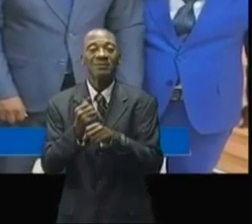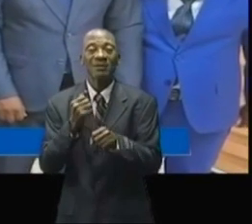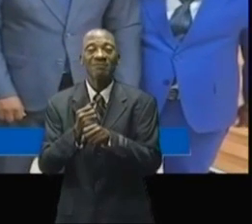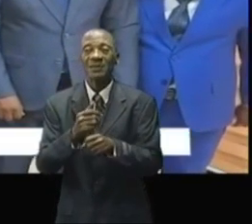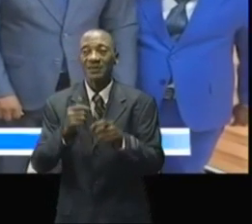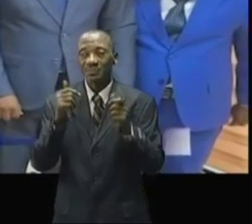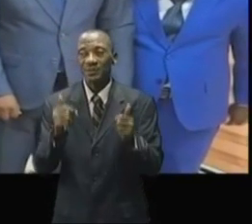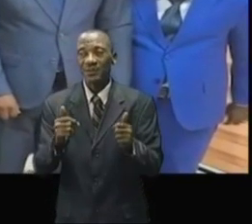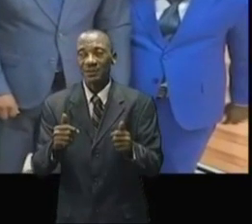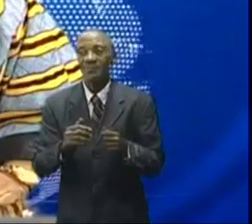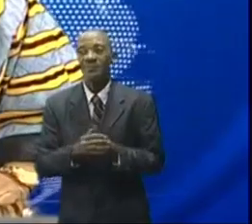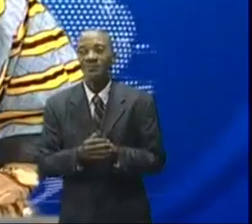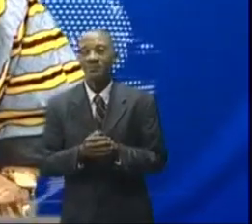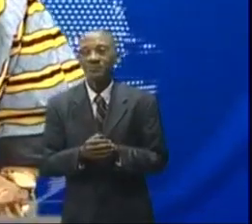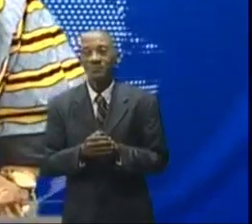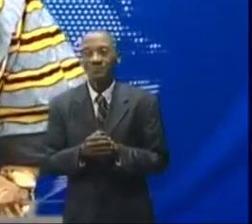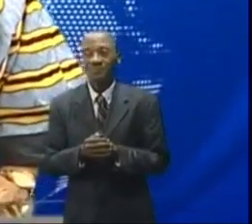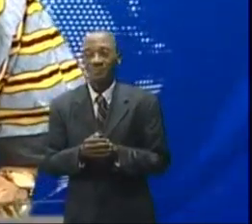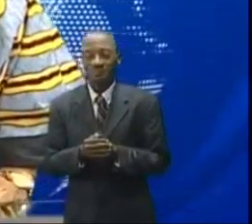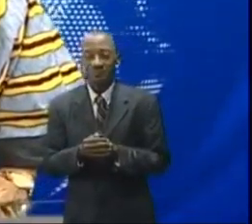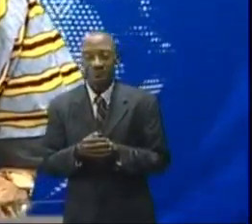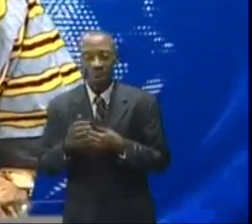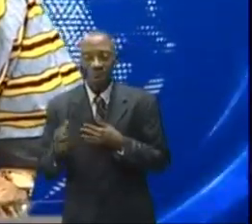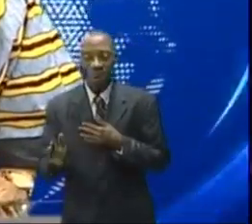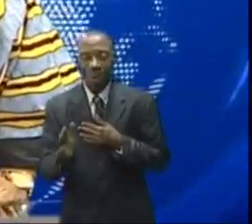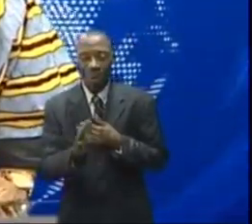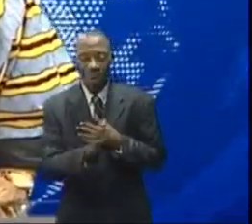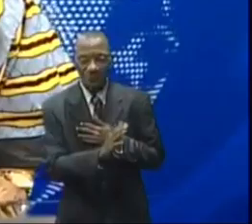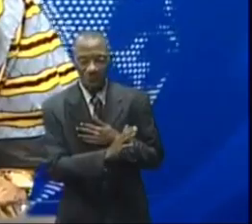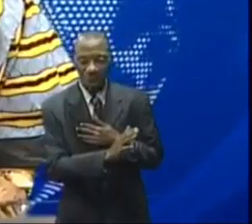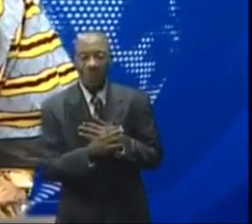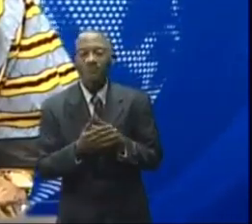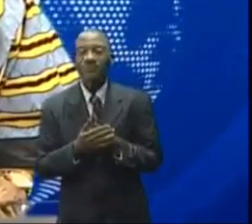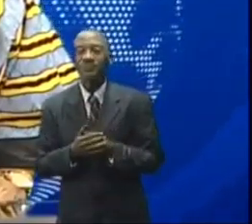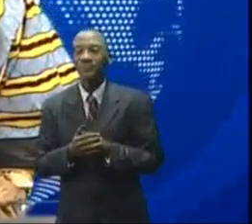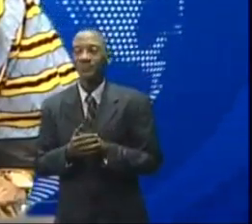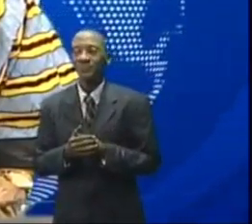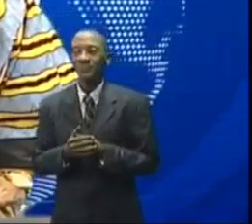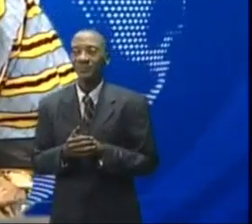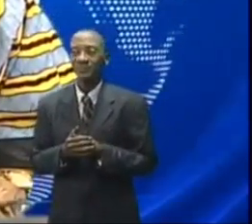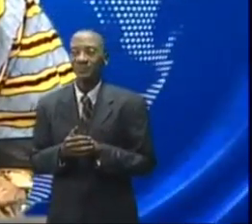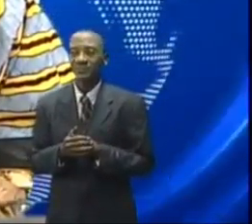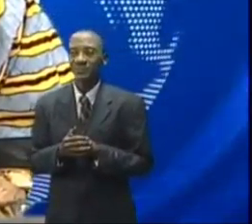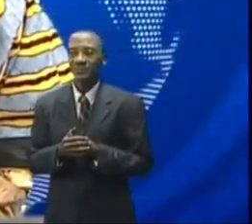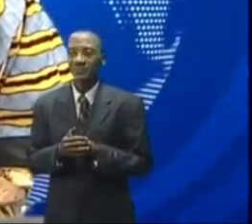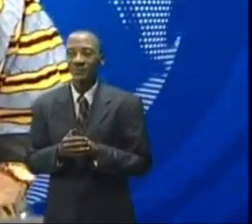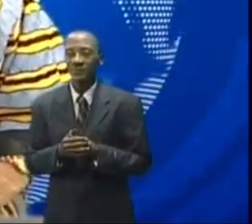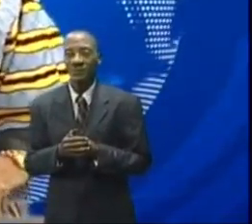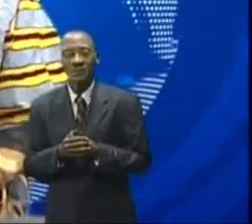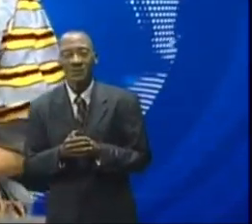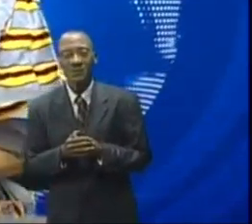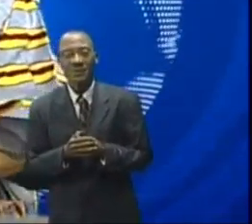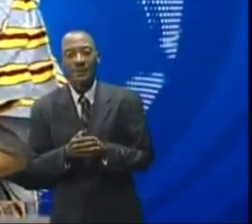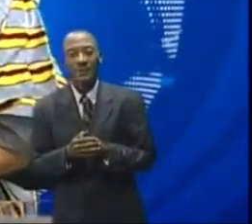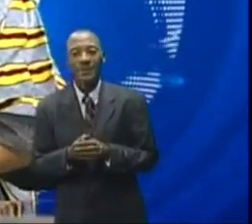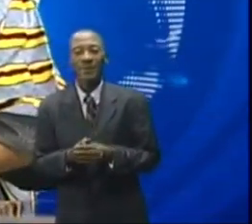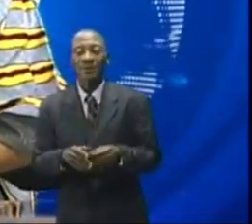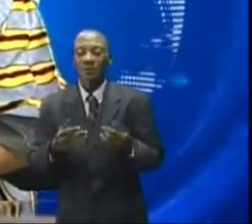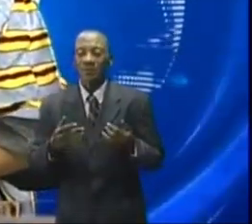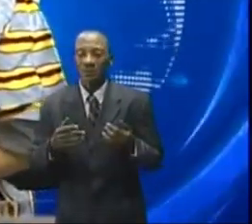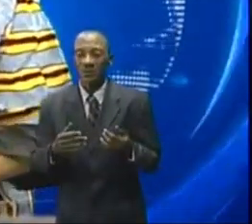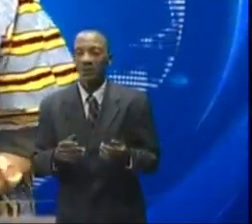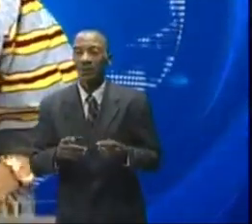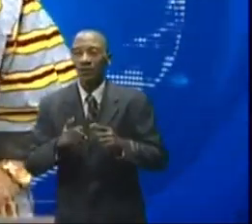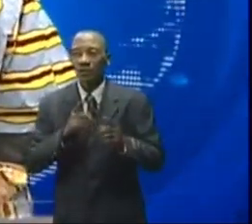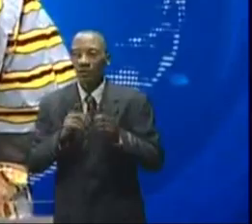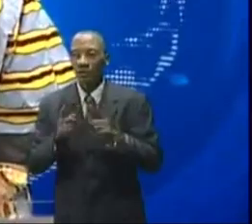sa nomination. C'est une sélection de 21 recettes à base des produits alimentaires locaux que le